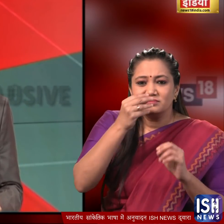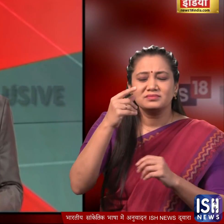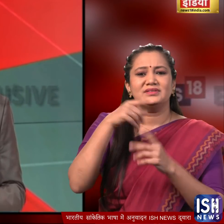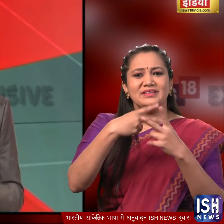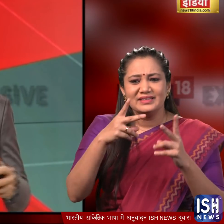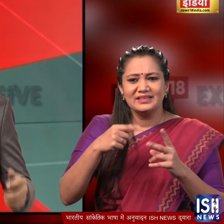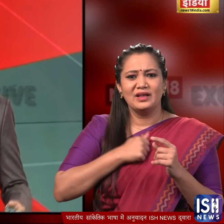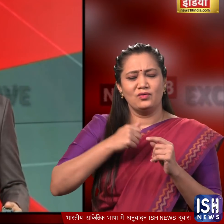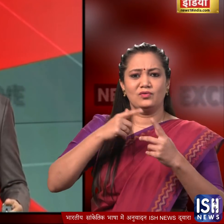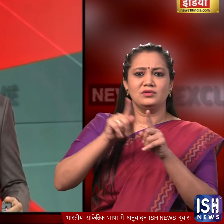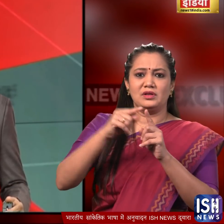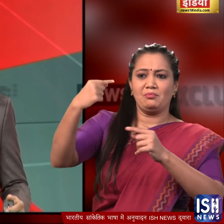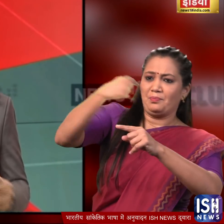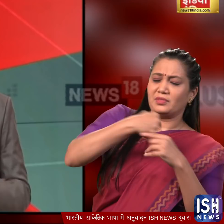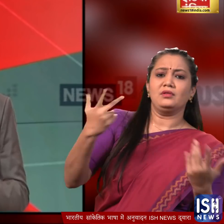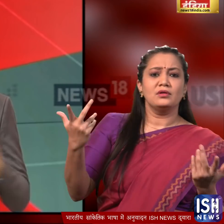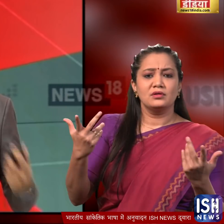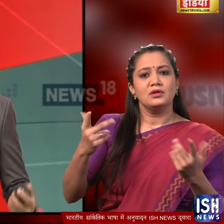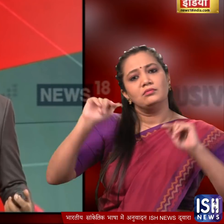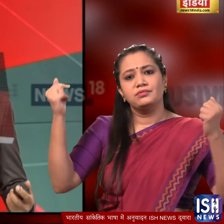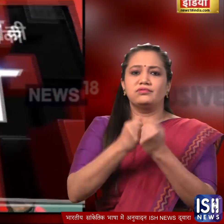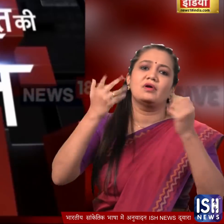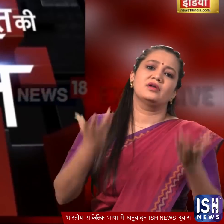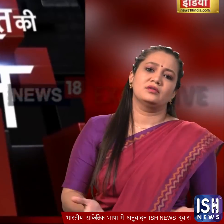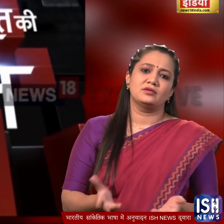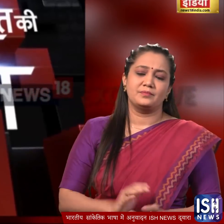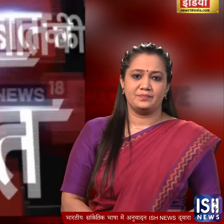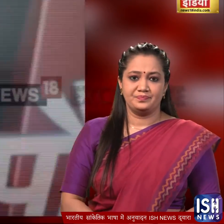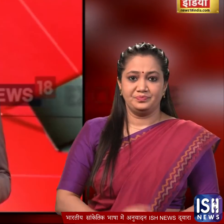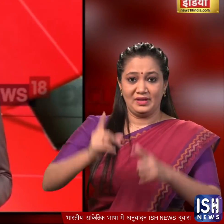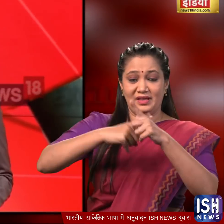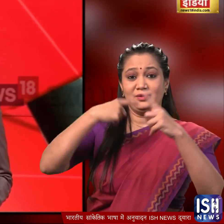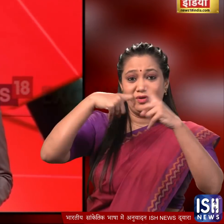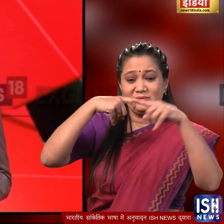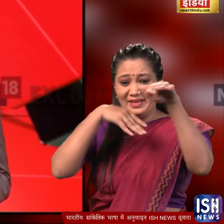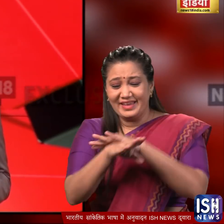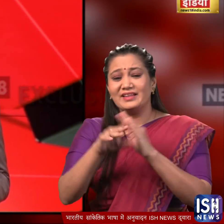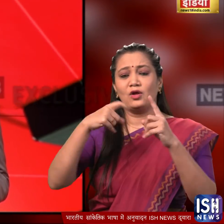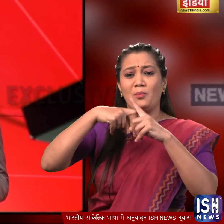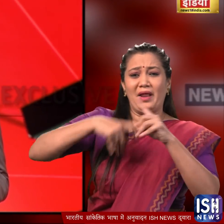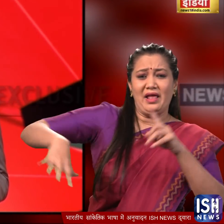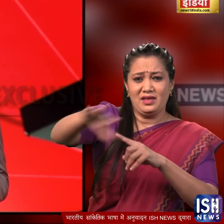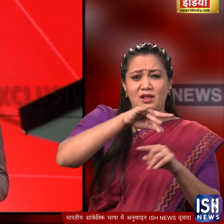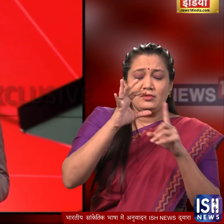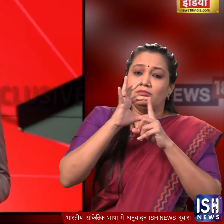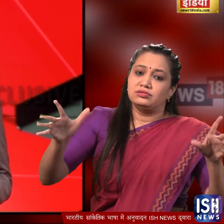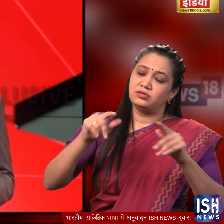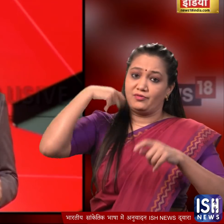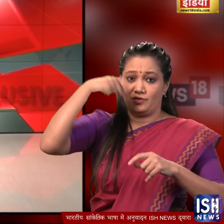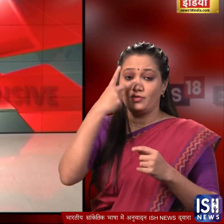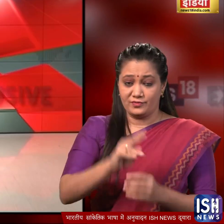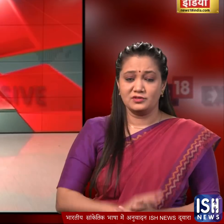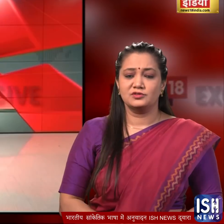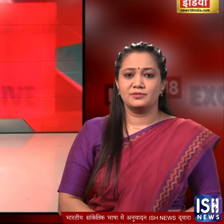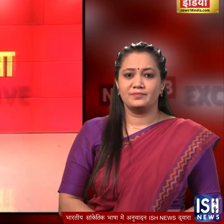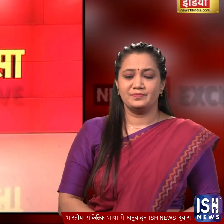कार्यकर्ताओं को अपनी साख पर चोट बर्दाश्त नहीं हुई, ऐसे में बवाल होना था। जम्मू कश्मीर के कुपवाड़ा से रोंगटे खड़े कर देने वाला एक वीडियो सामने